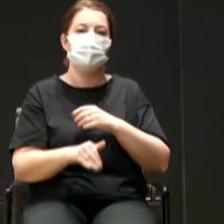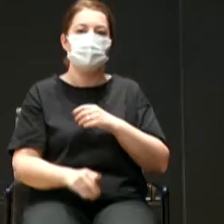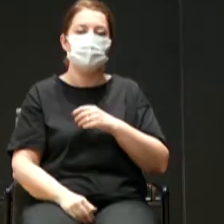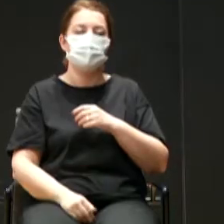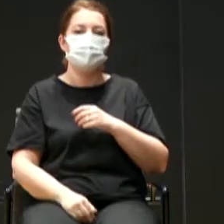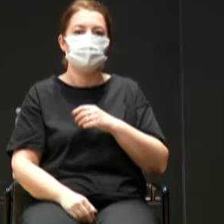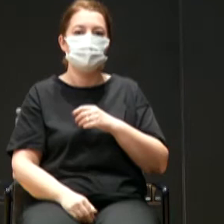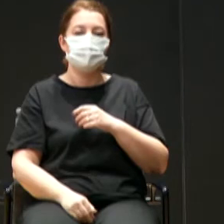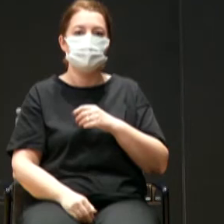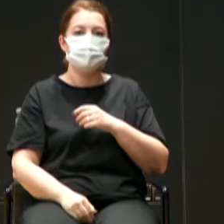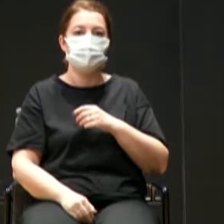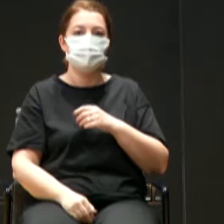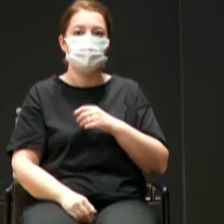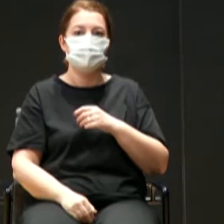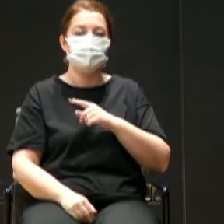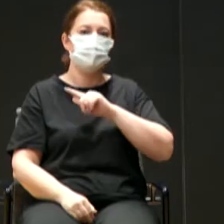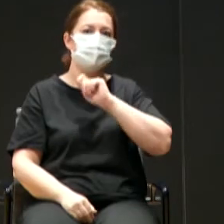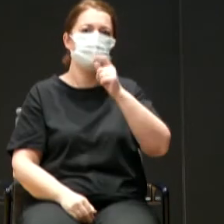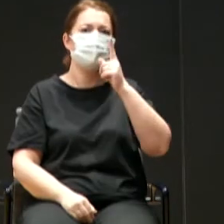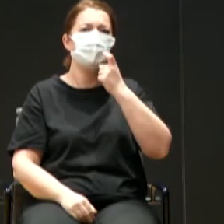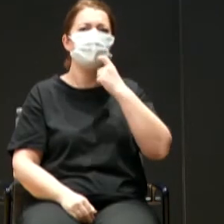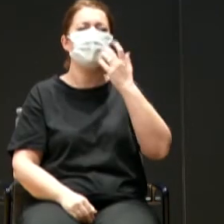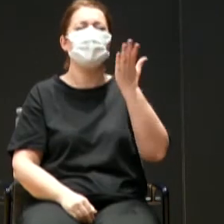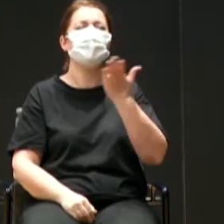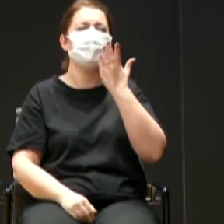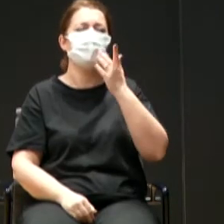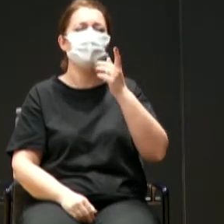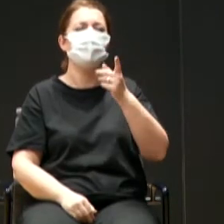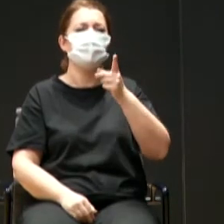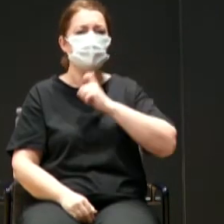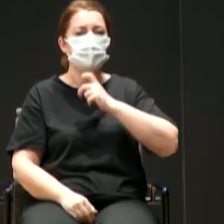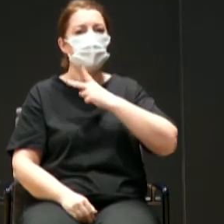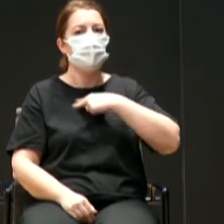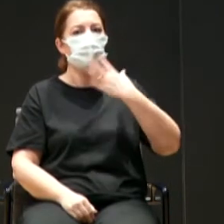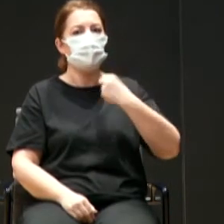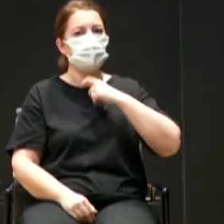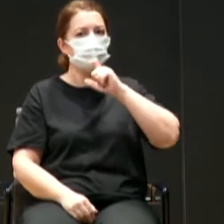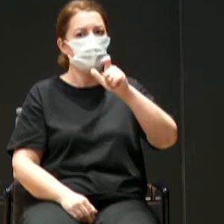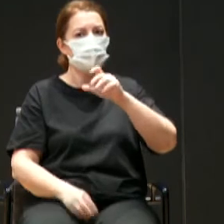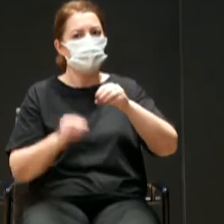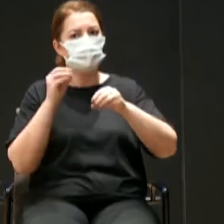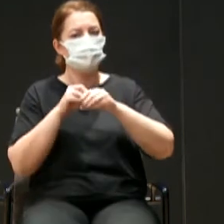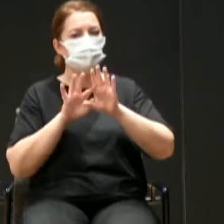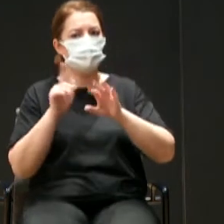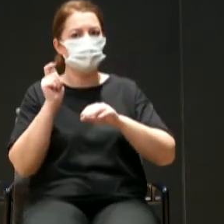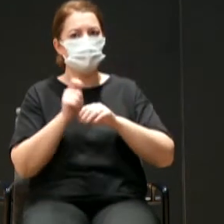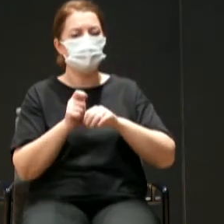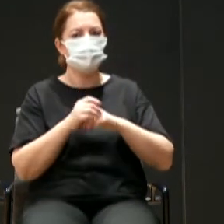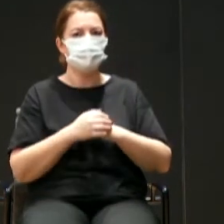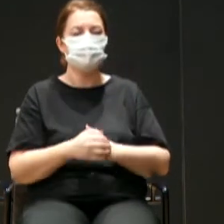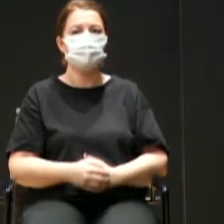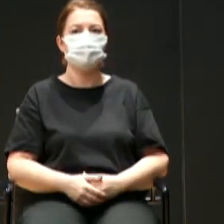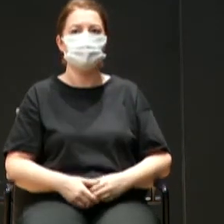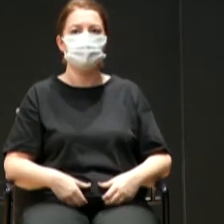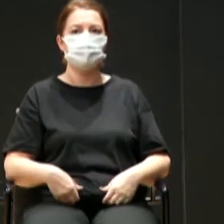evet. Soruyu bir seneden fazla bir süredir sordunuz. Bunu burada belediye olarak size, da bunun cevabını verdik ben size hiç vermediniz. Ben önerge verdim burada.